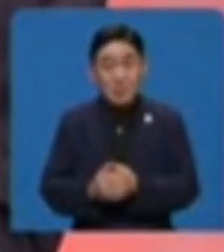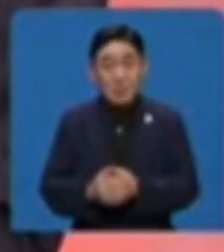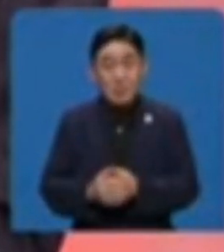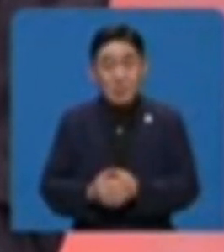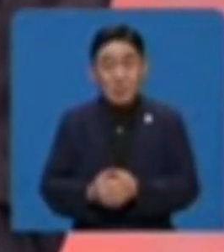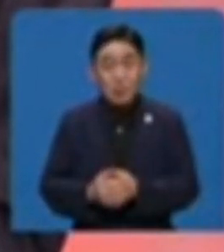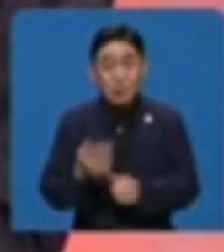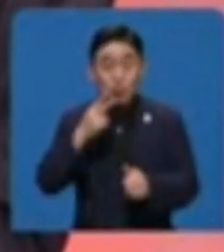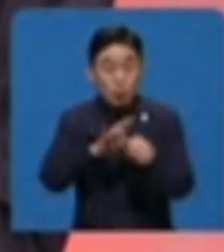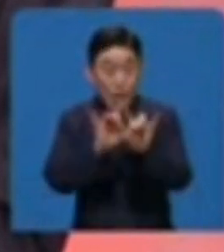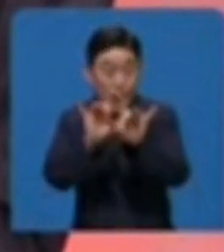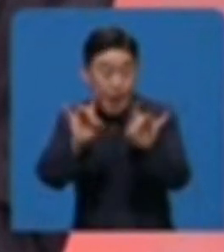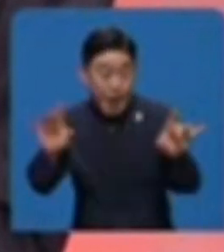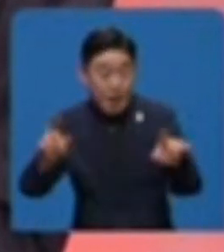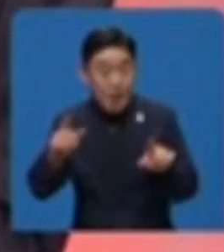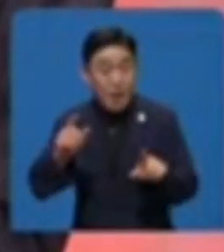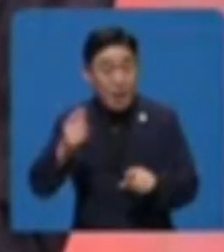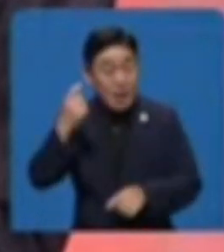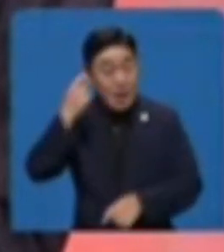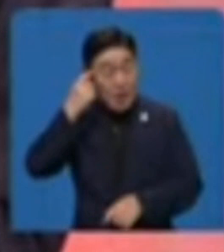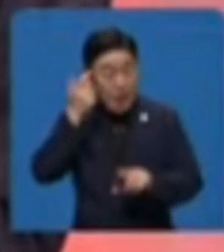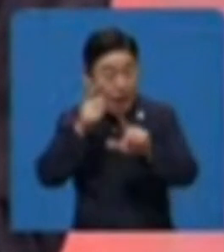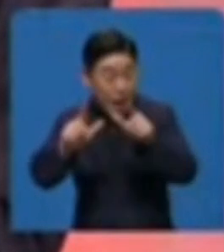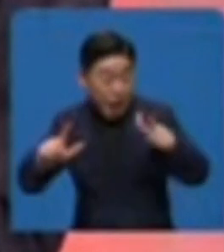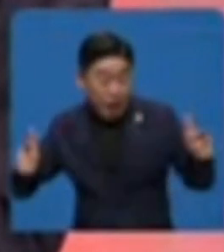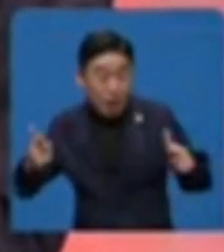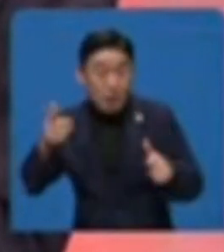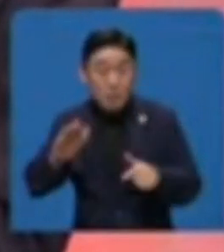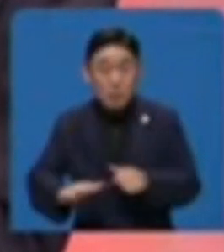전부 후보마다 자기 주장이 있는 판인데